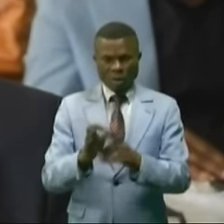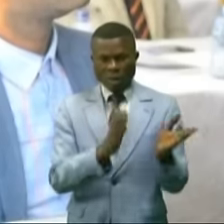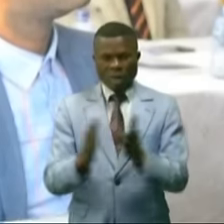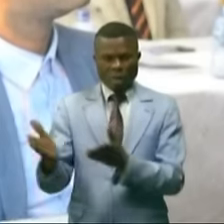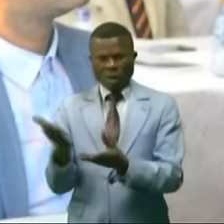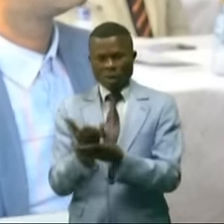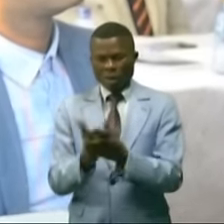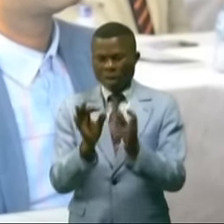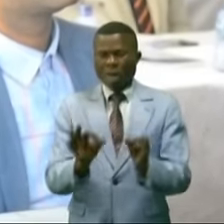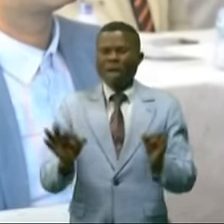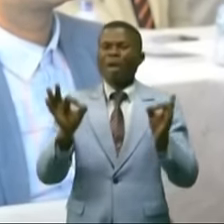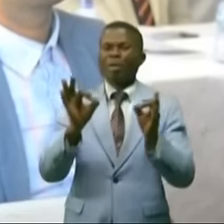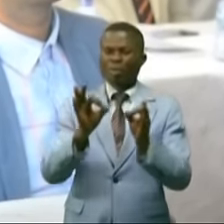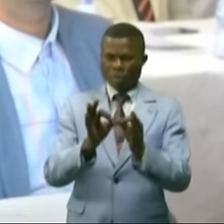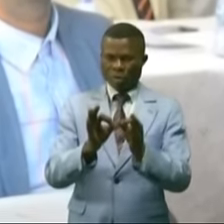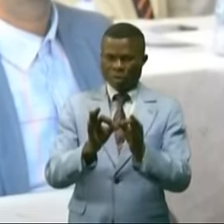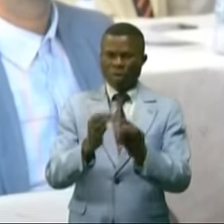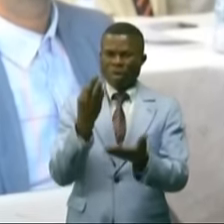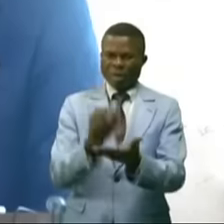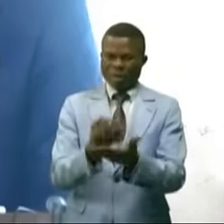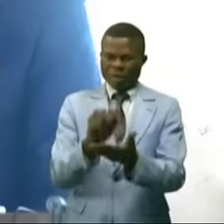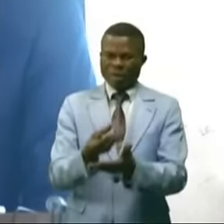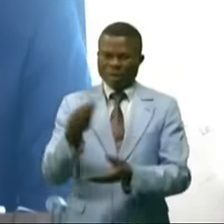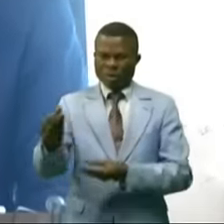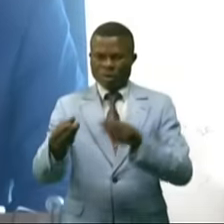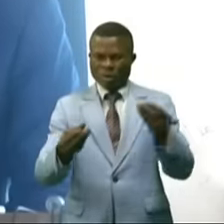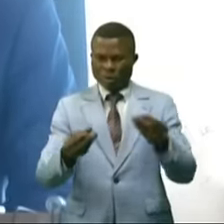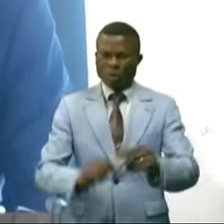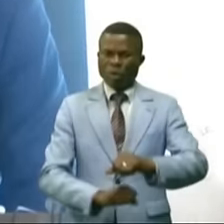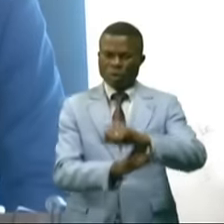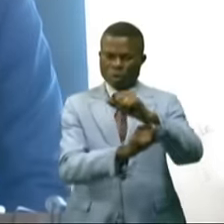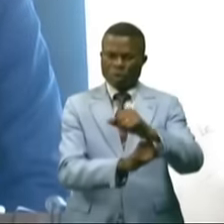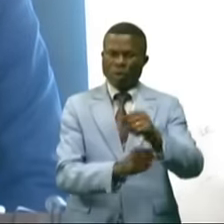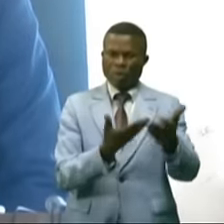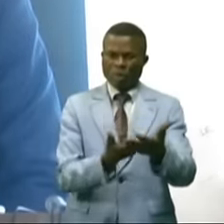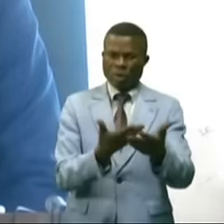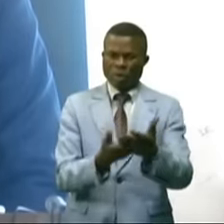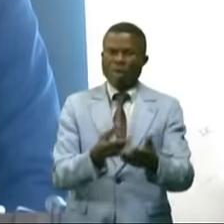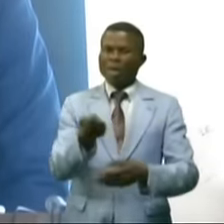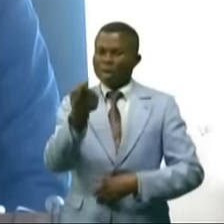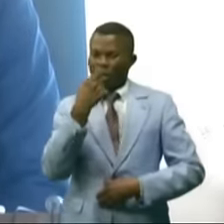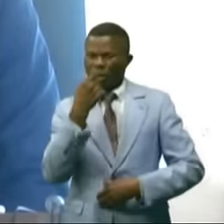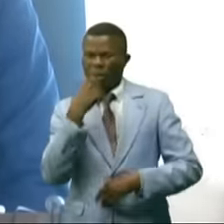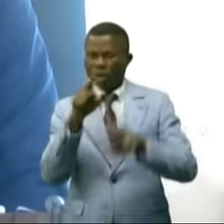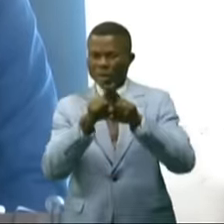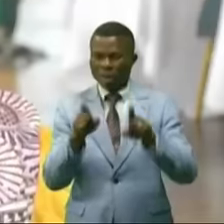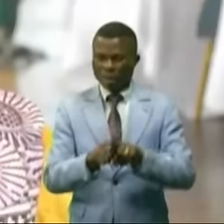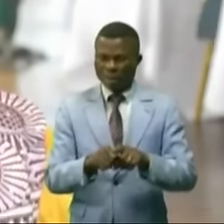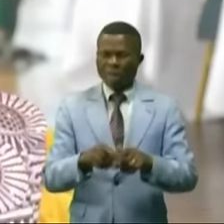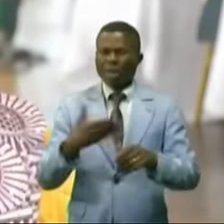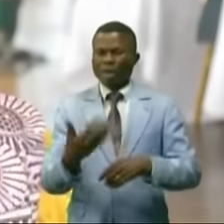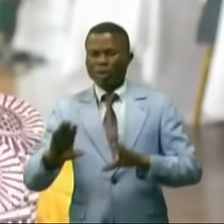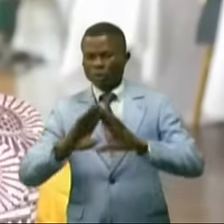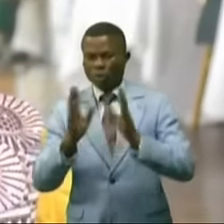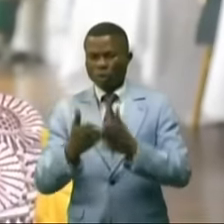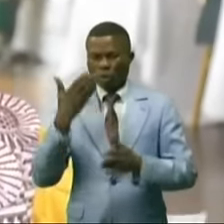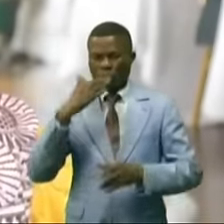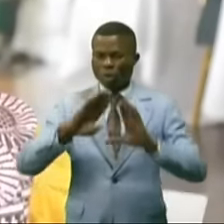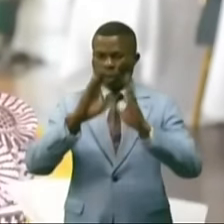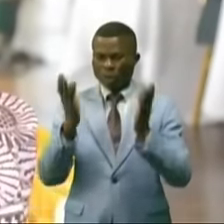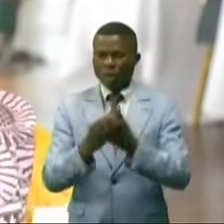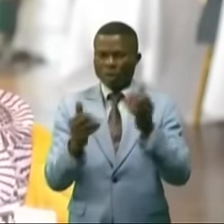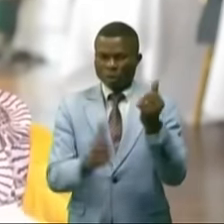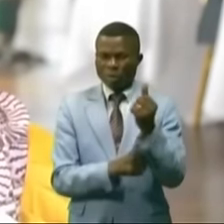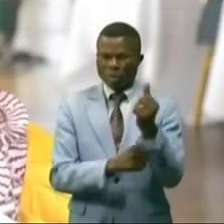nouvelle cartographie claire des financements et des subventionnements en médicaments et intrants médicaux. Toutes les parties